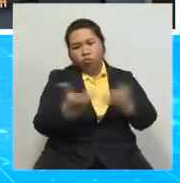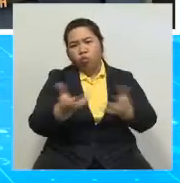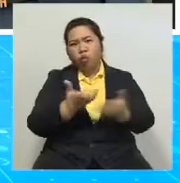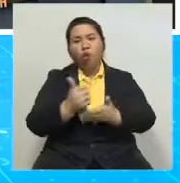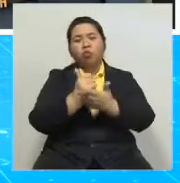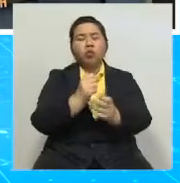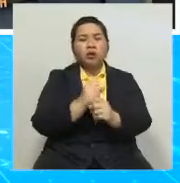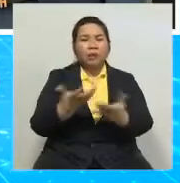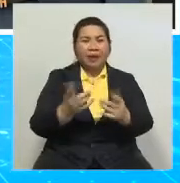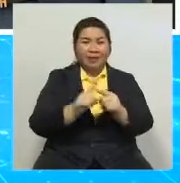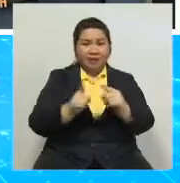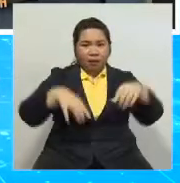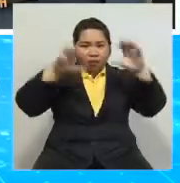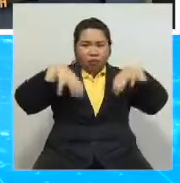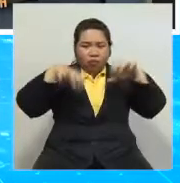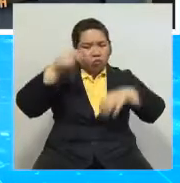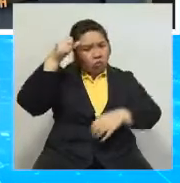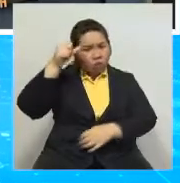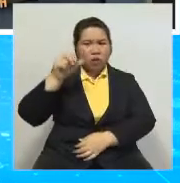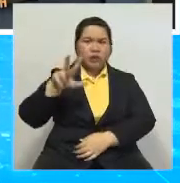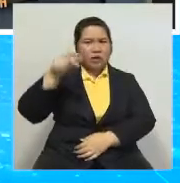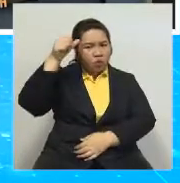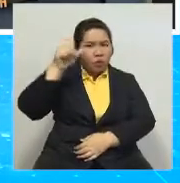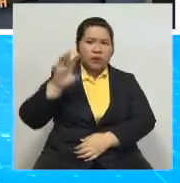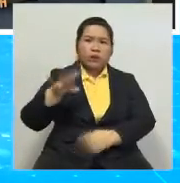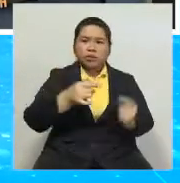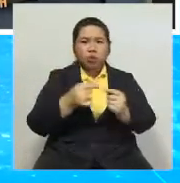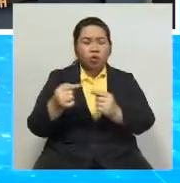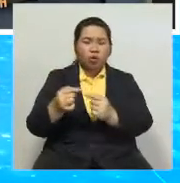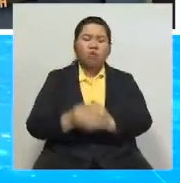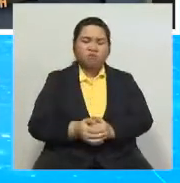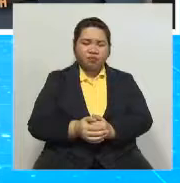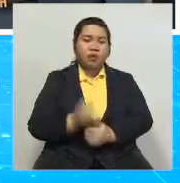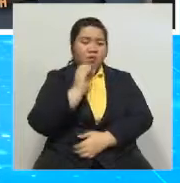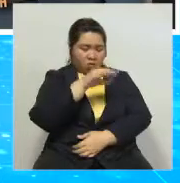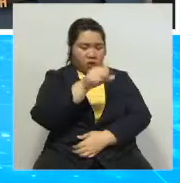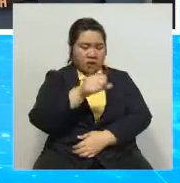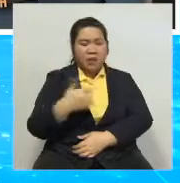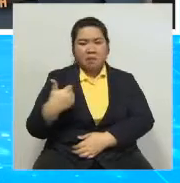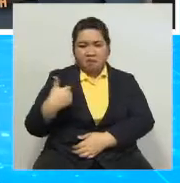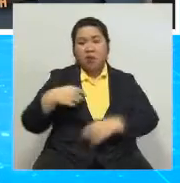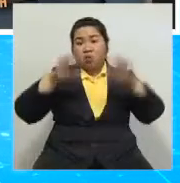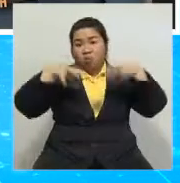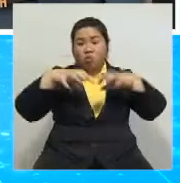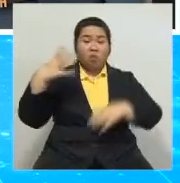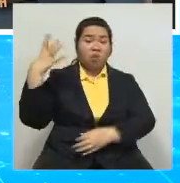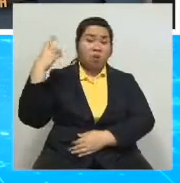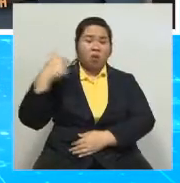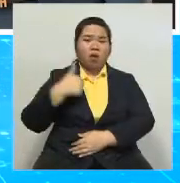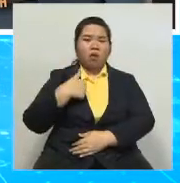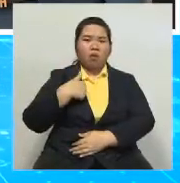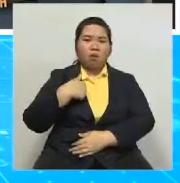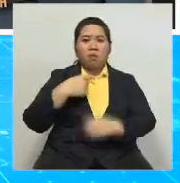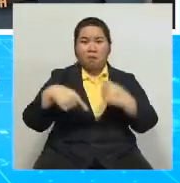สักครู่นี้ว่าฝนเนี่ยตกมา 3-4 วันแล้วเนี่ยค่ะ ถูกต้องครับตอนนี้ฝนตกอยู่นะครับเมื่อวานนี้ผมออกจาก